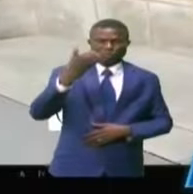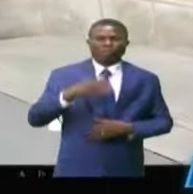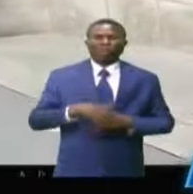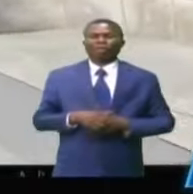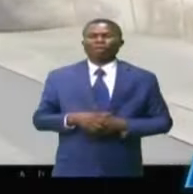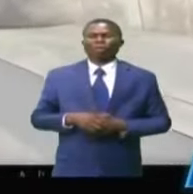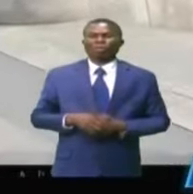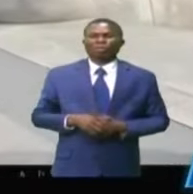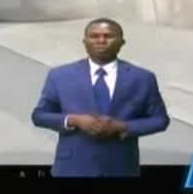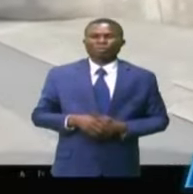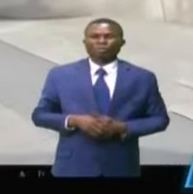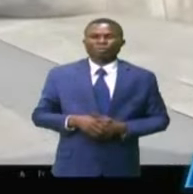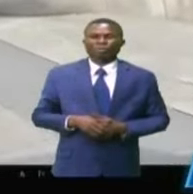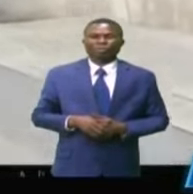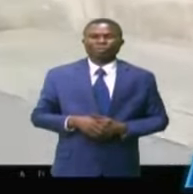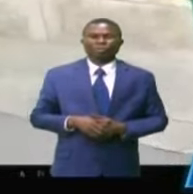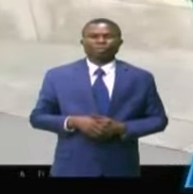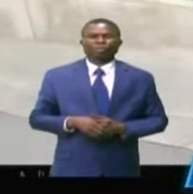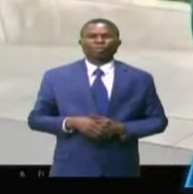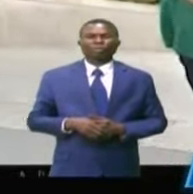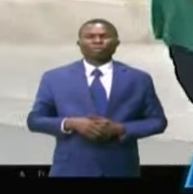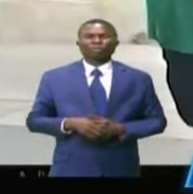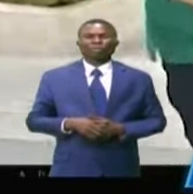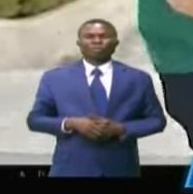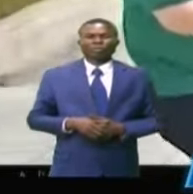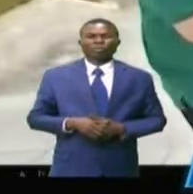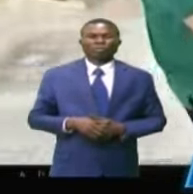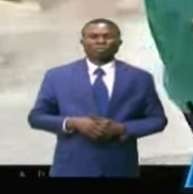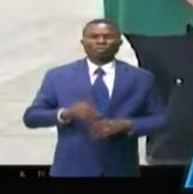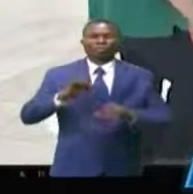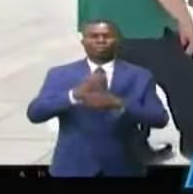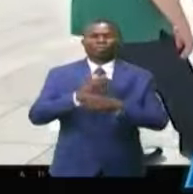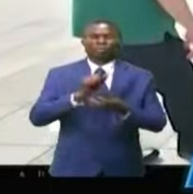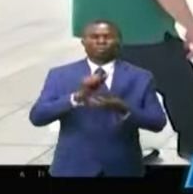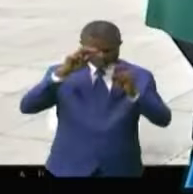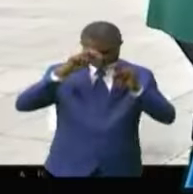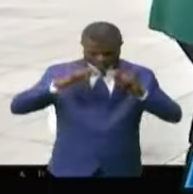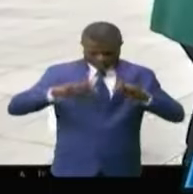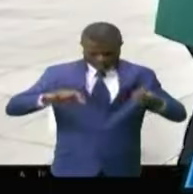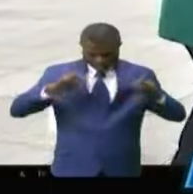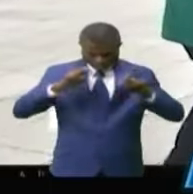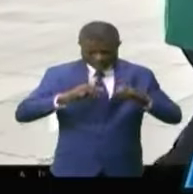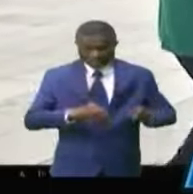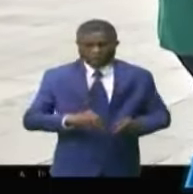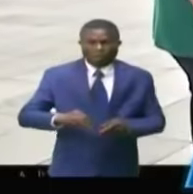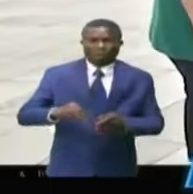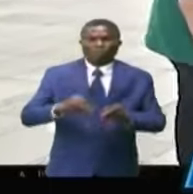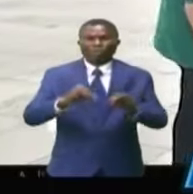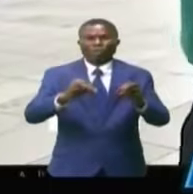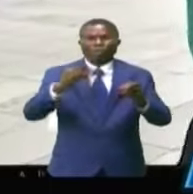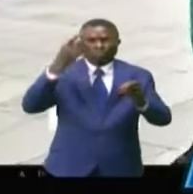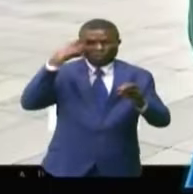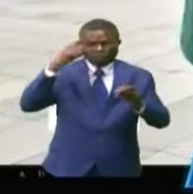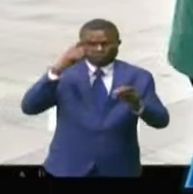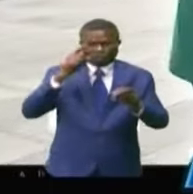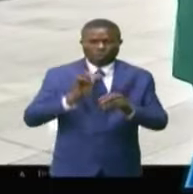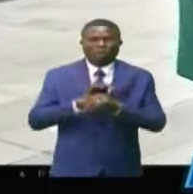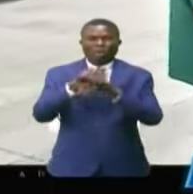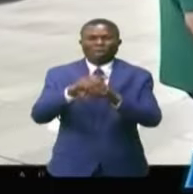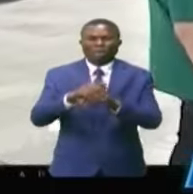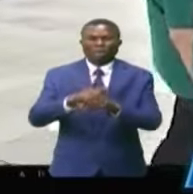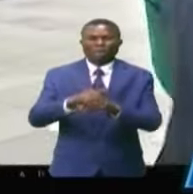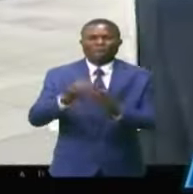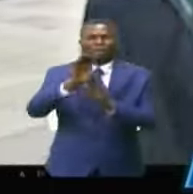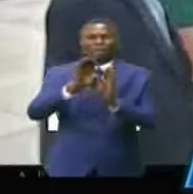de promotion de l'industrie FPI, des mères créatives, quant à la recherche de voies et moyens pouvant contribuer à l'amélioration